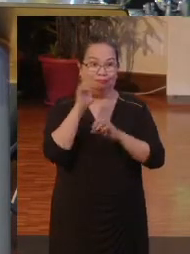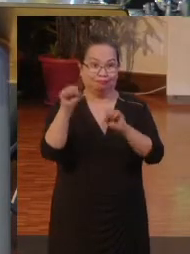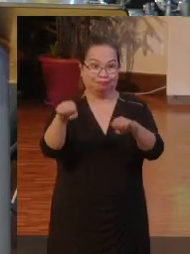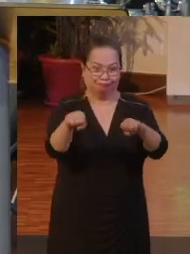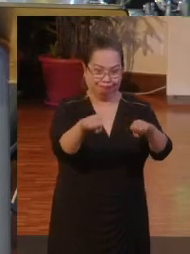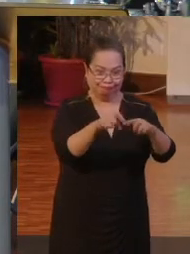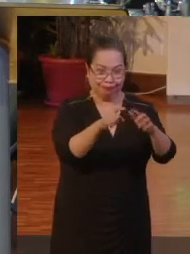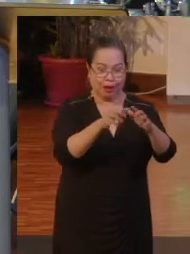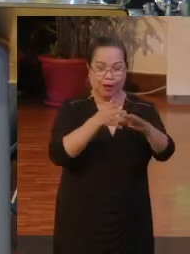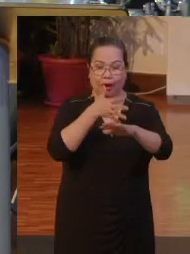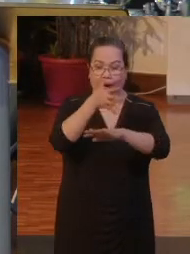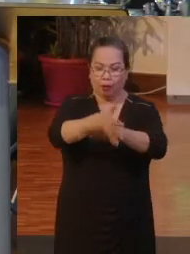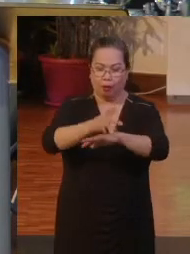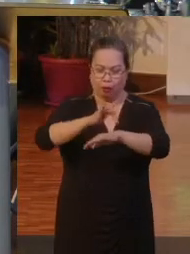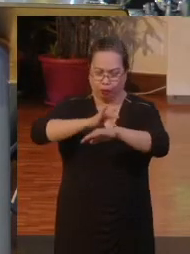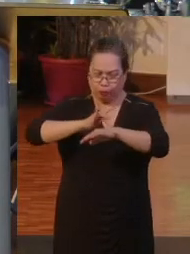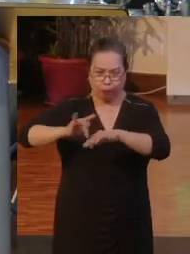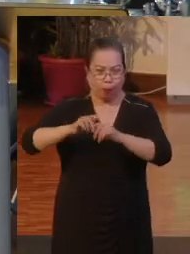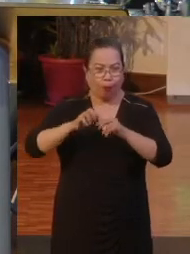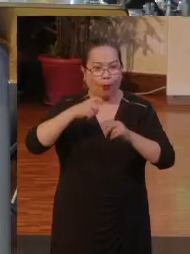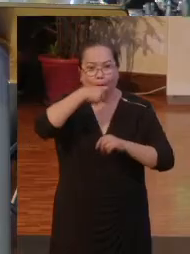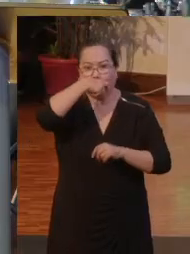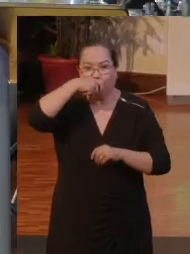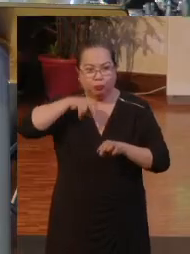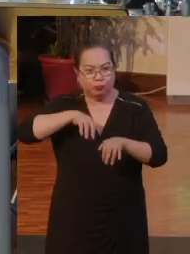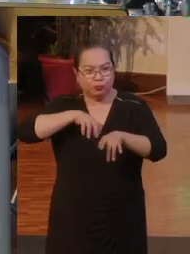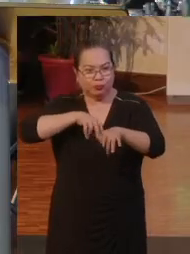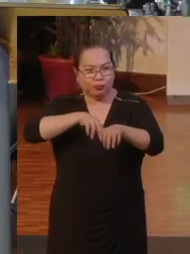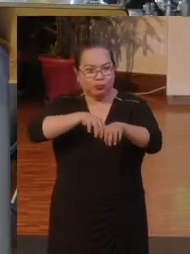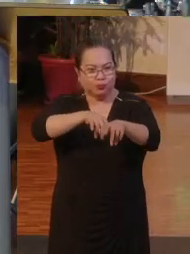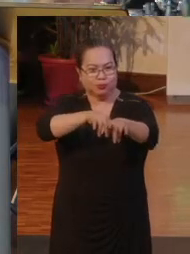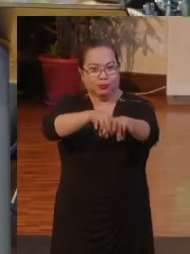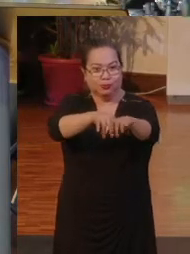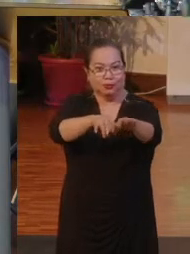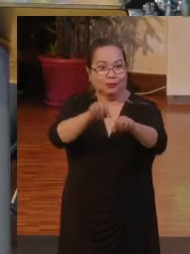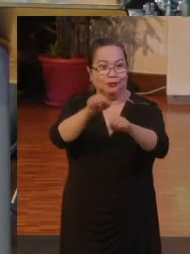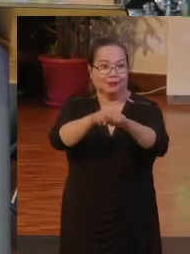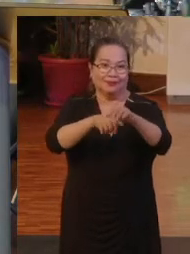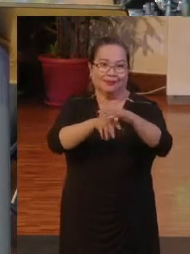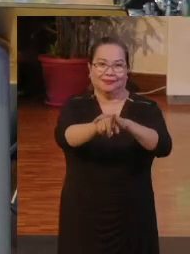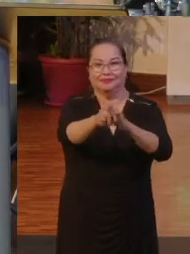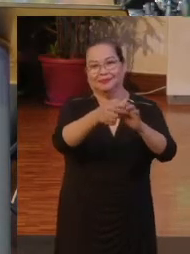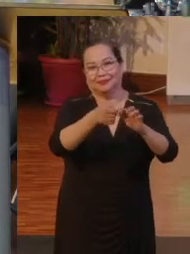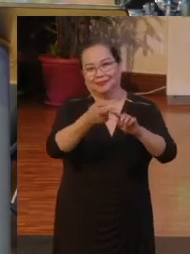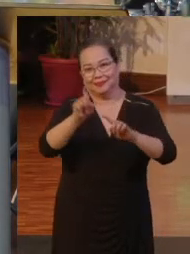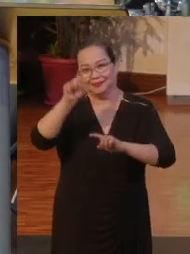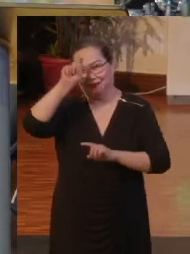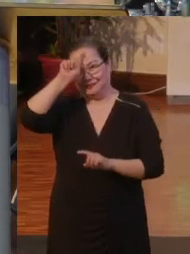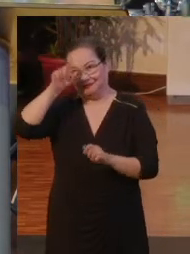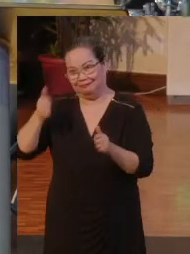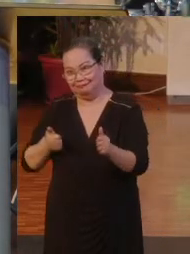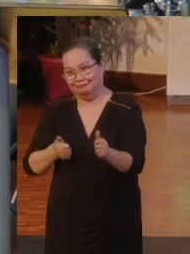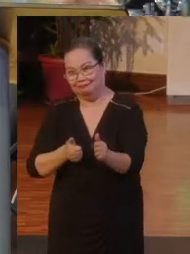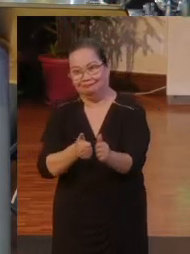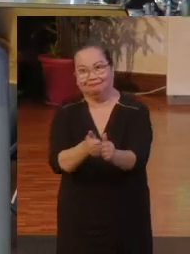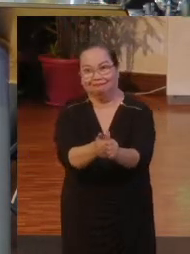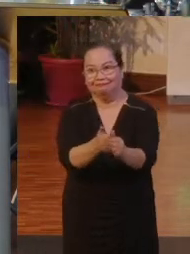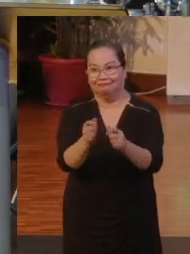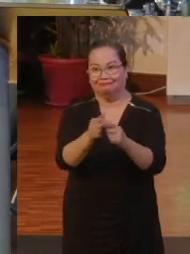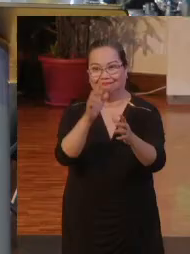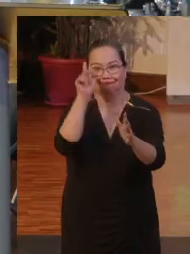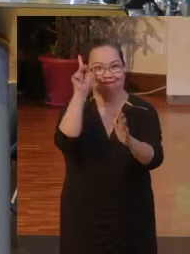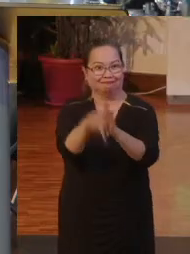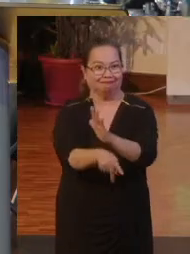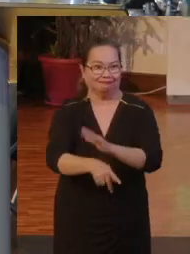paano sila tumawid sa tuyong lupa para sila ay makaligtas sa kapahamakan.